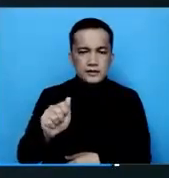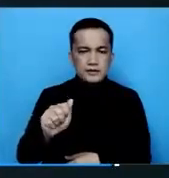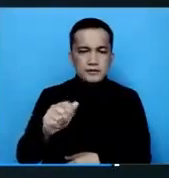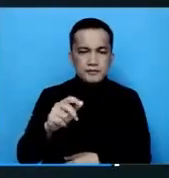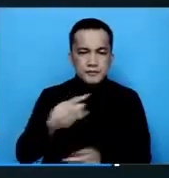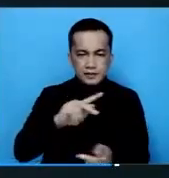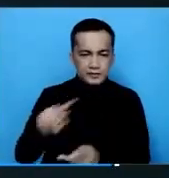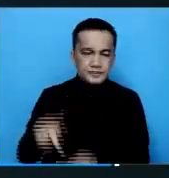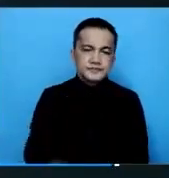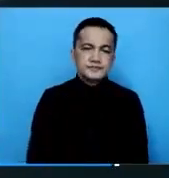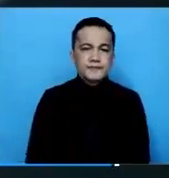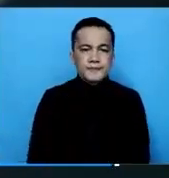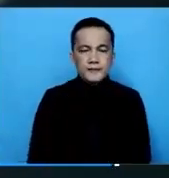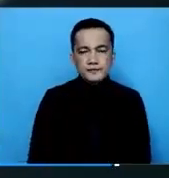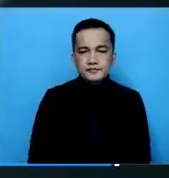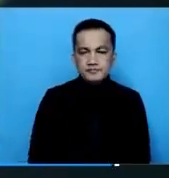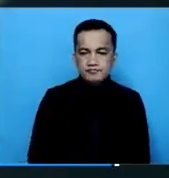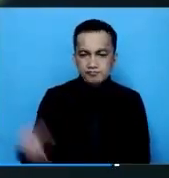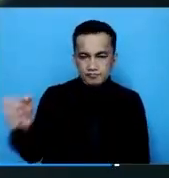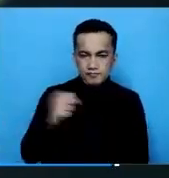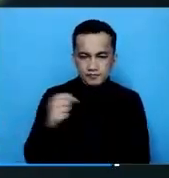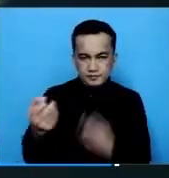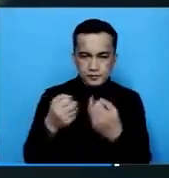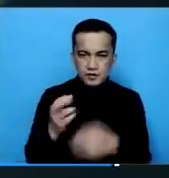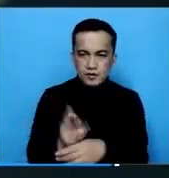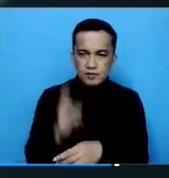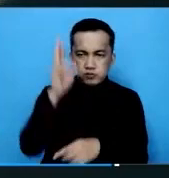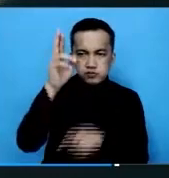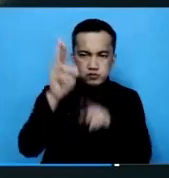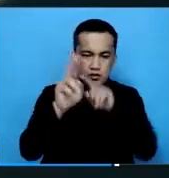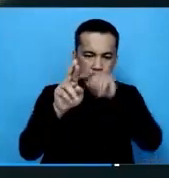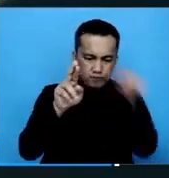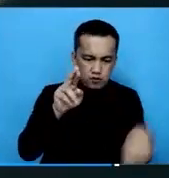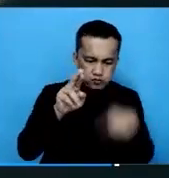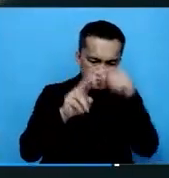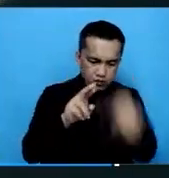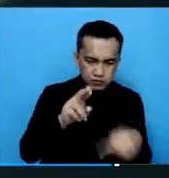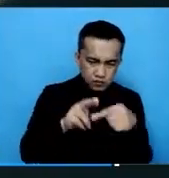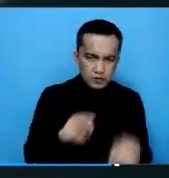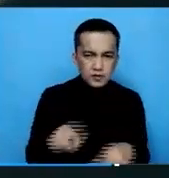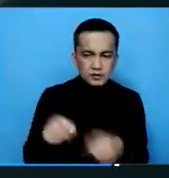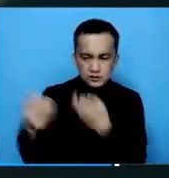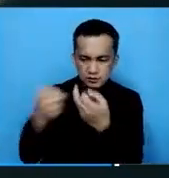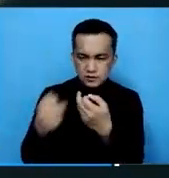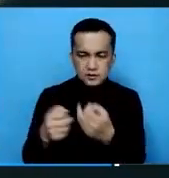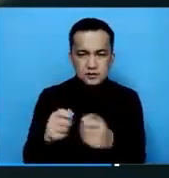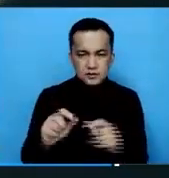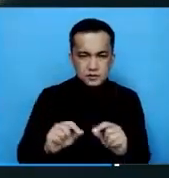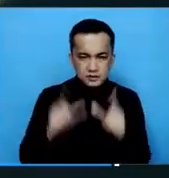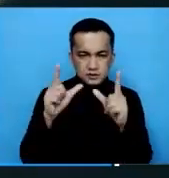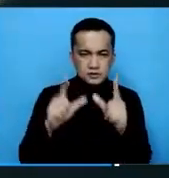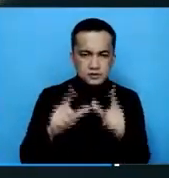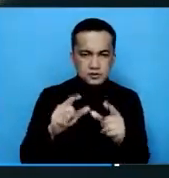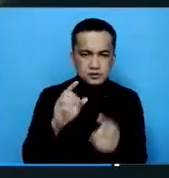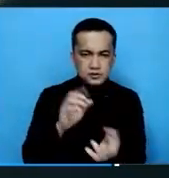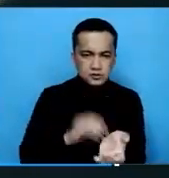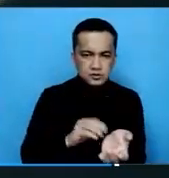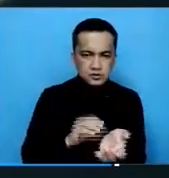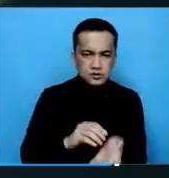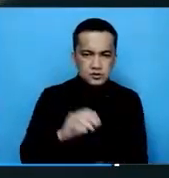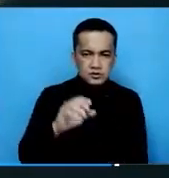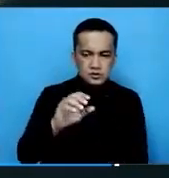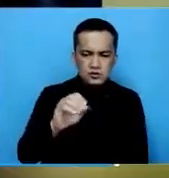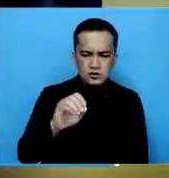ng paliwanag tungkol sa mga nagbabagsakang rocket debris ng China, makakausap natin live via Zoom si Dr. Rogel